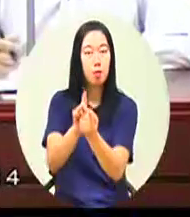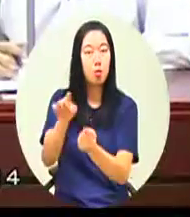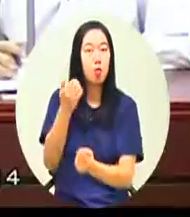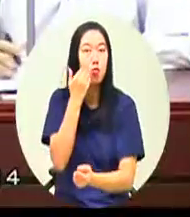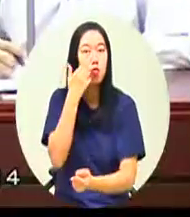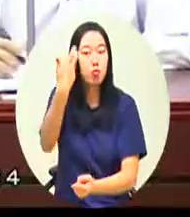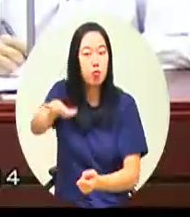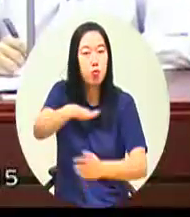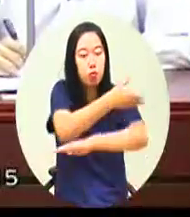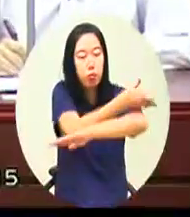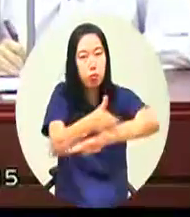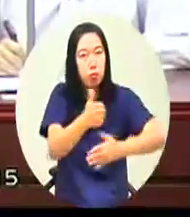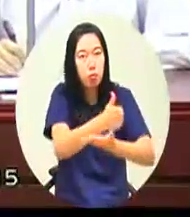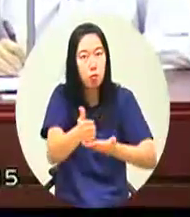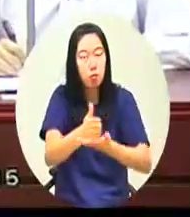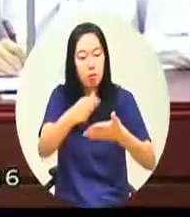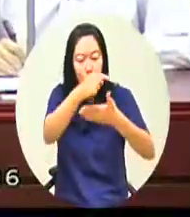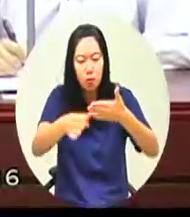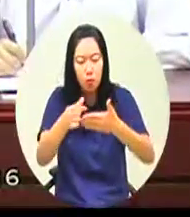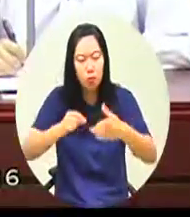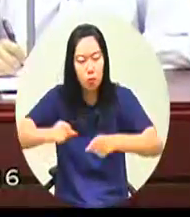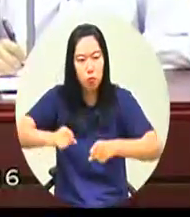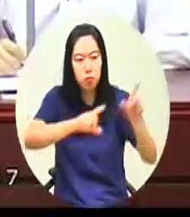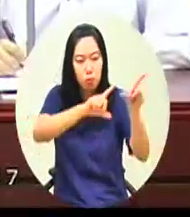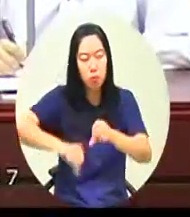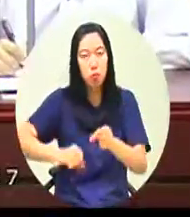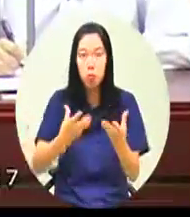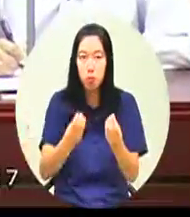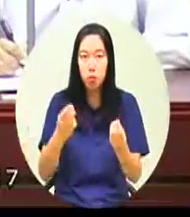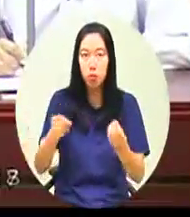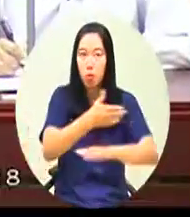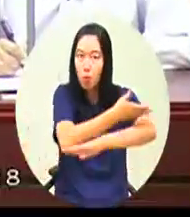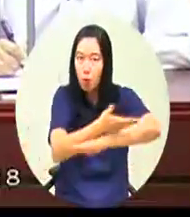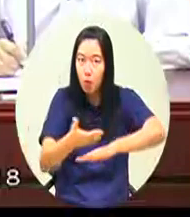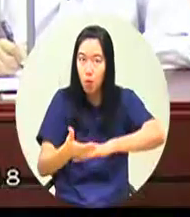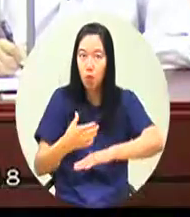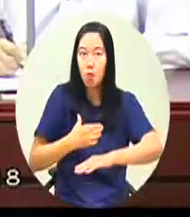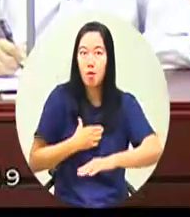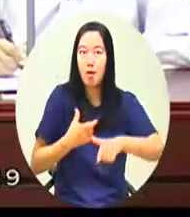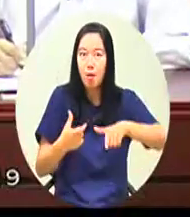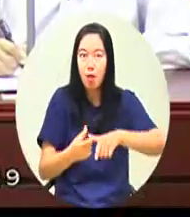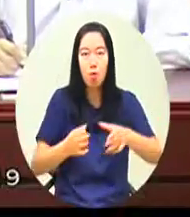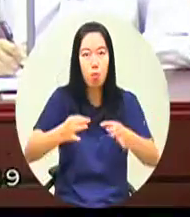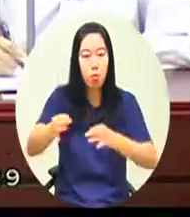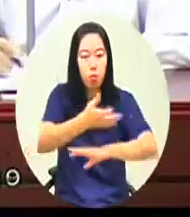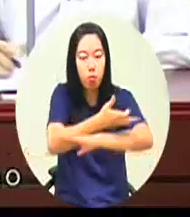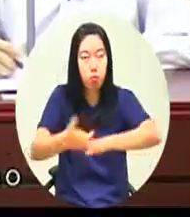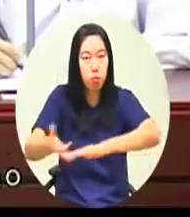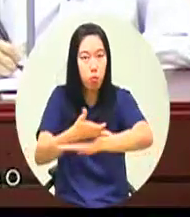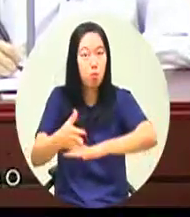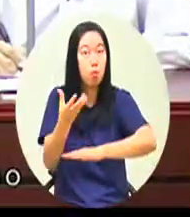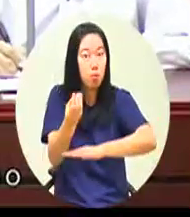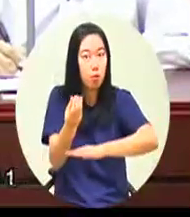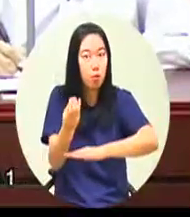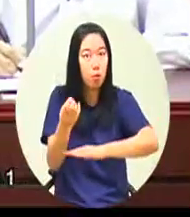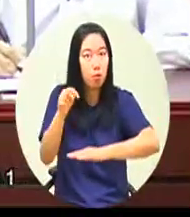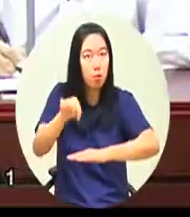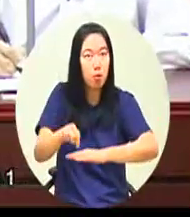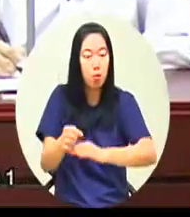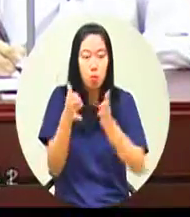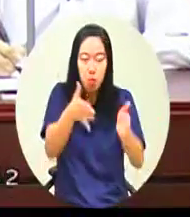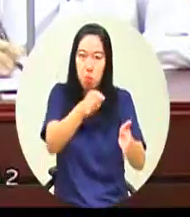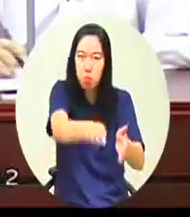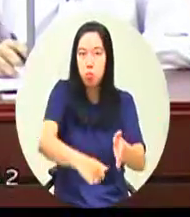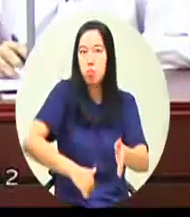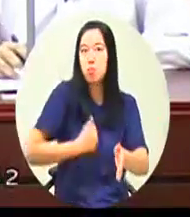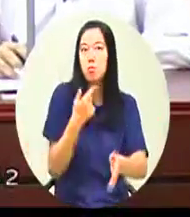照咱的规划排去到阿公店溪吼，伊若佫伊呾排去到咱这个石门潭这个排水井，对这个所在排水吼，确实会造